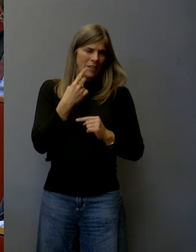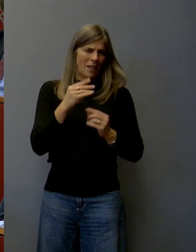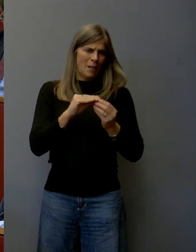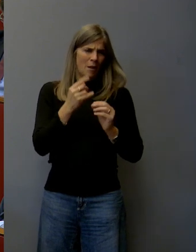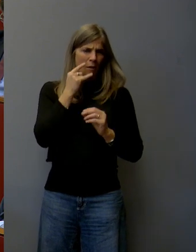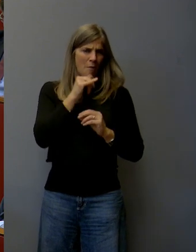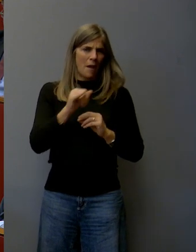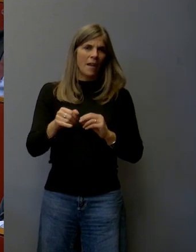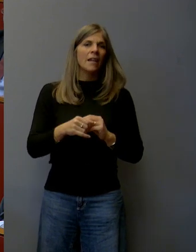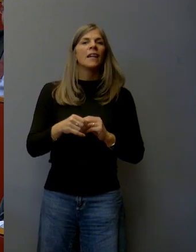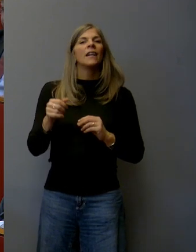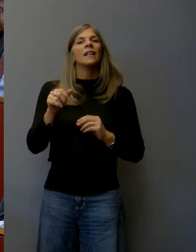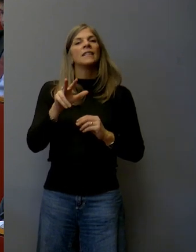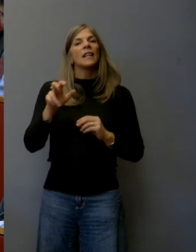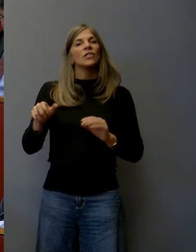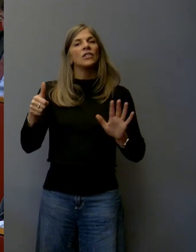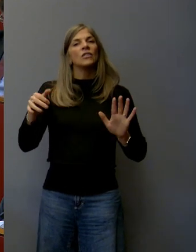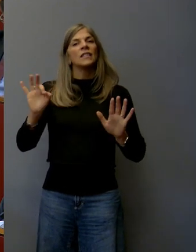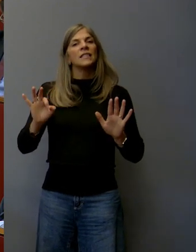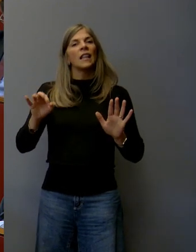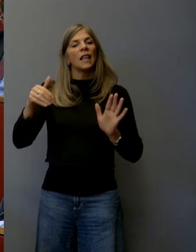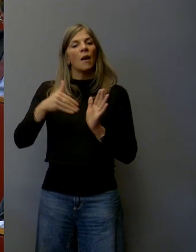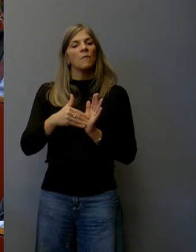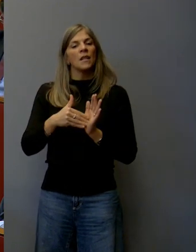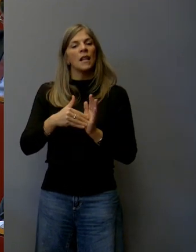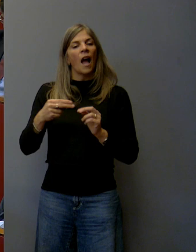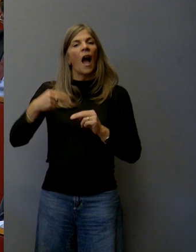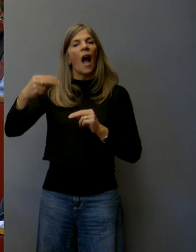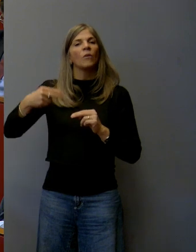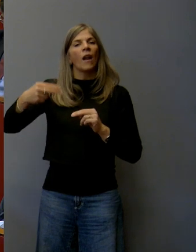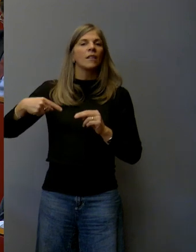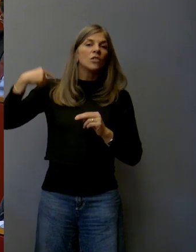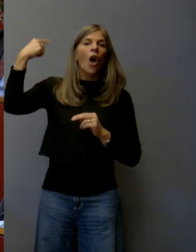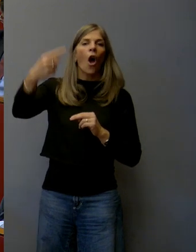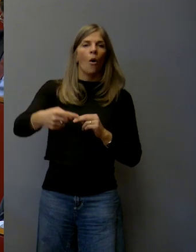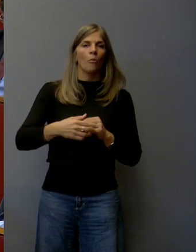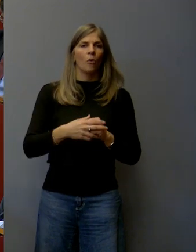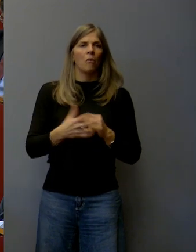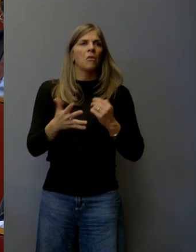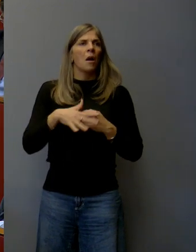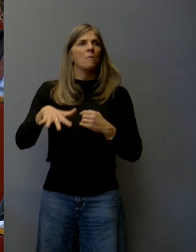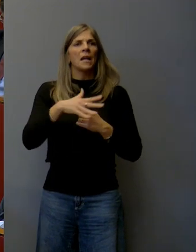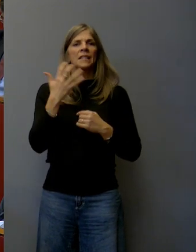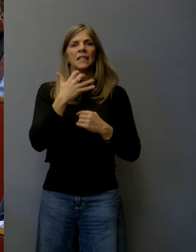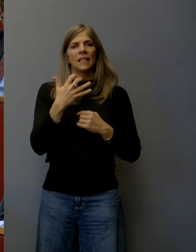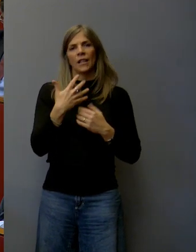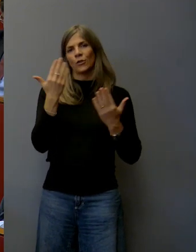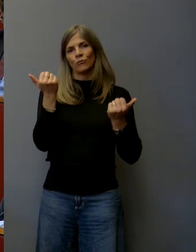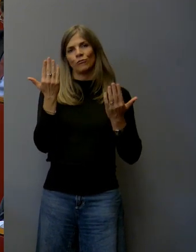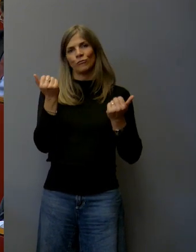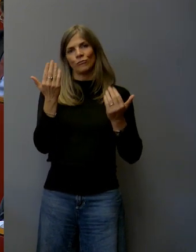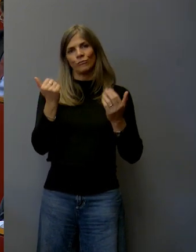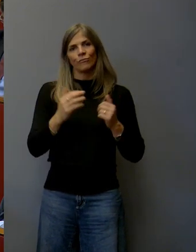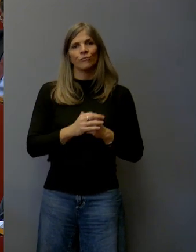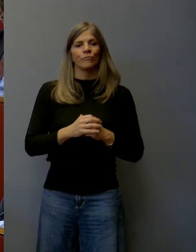360.000 su annualità successive quindi piazza Di ce la siamo dimenticati tutta questa zona